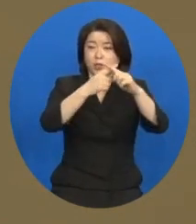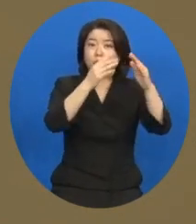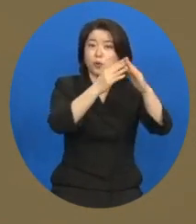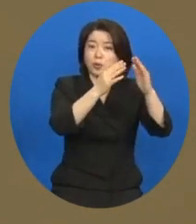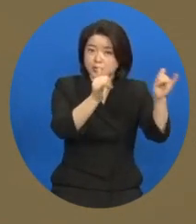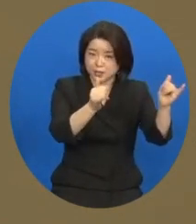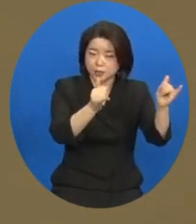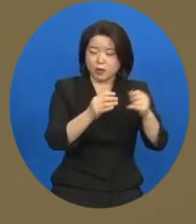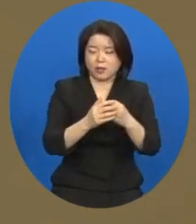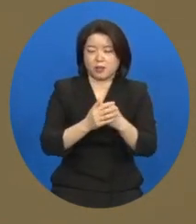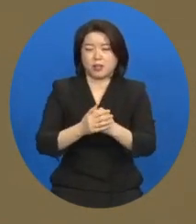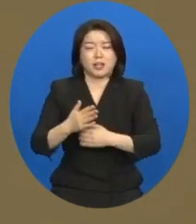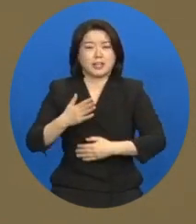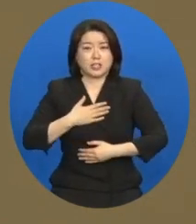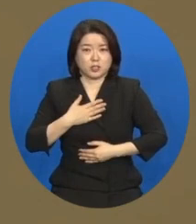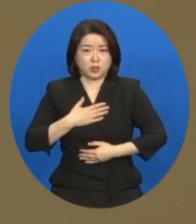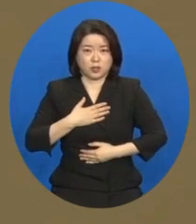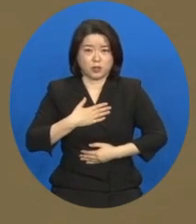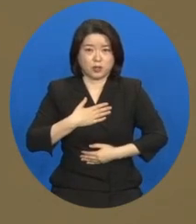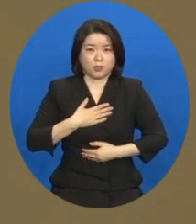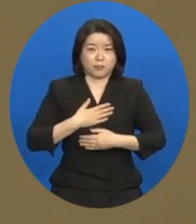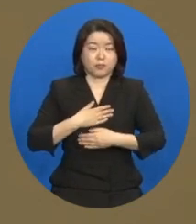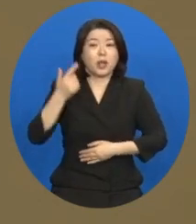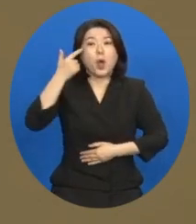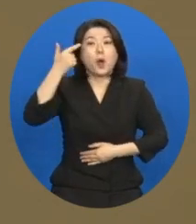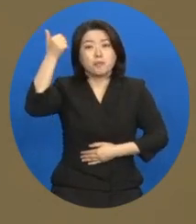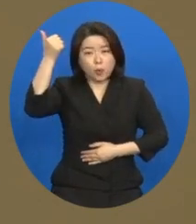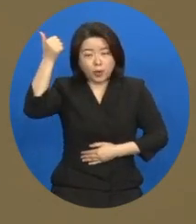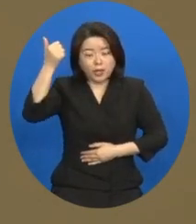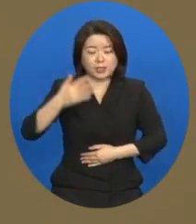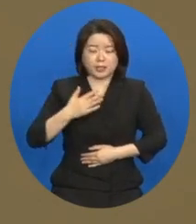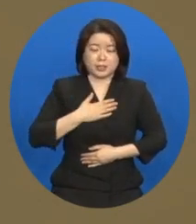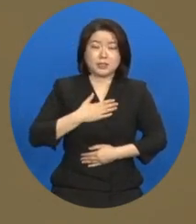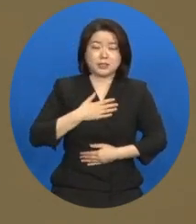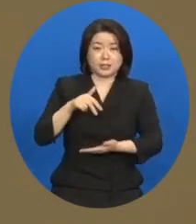교인들과 저희 목회자인 제가